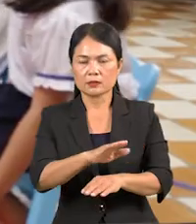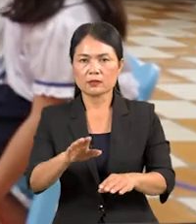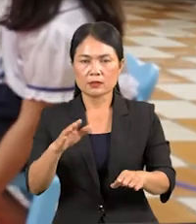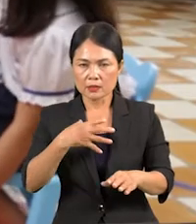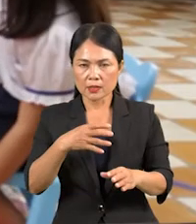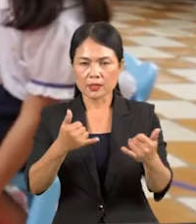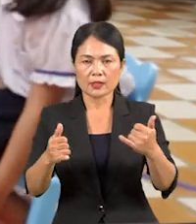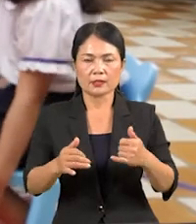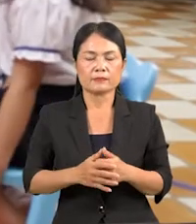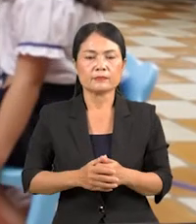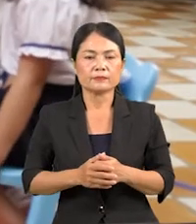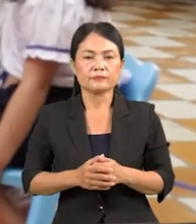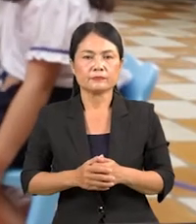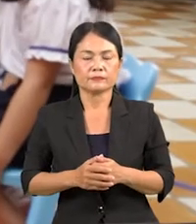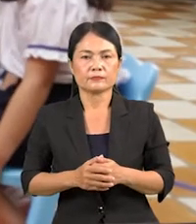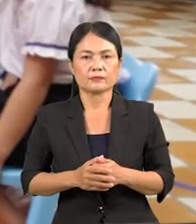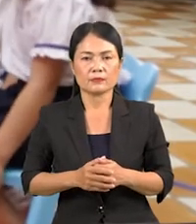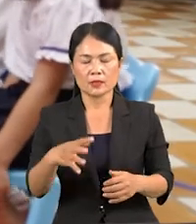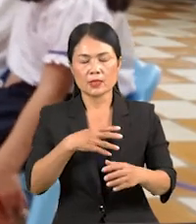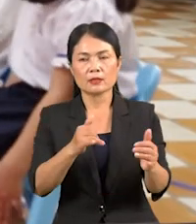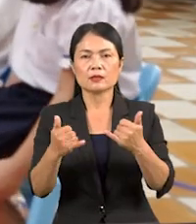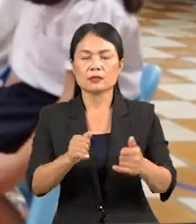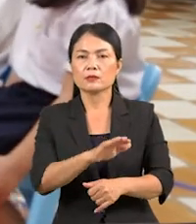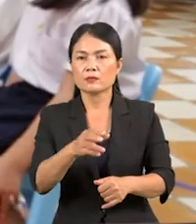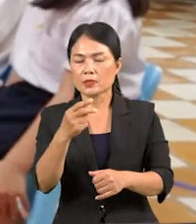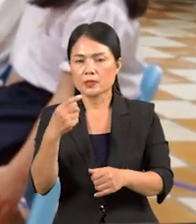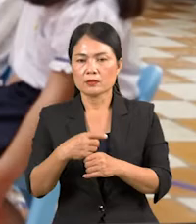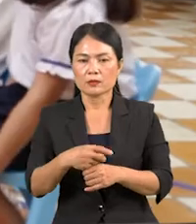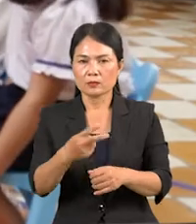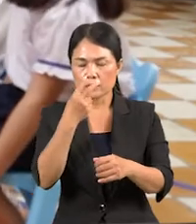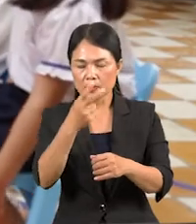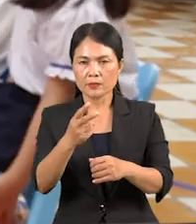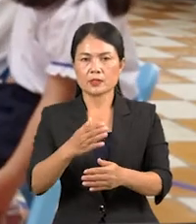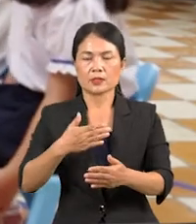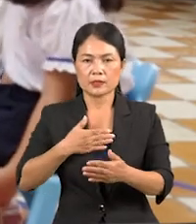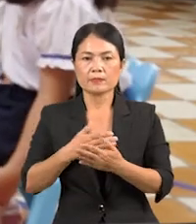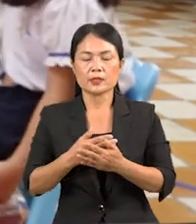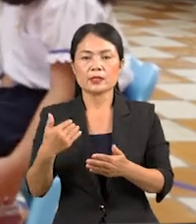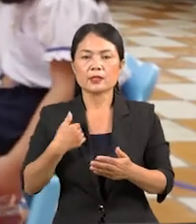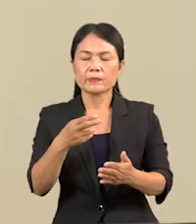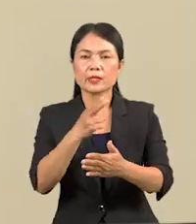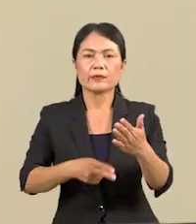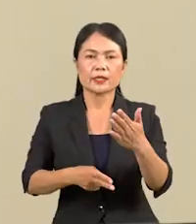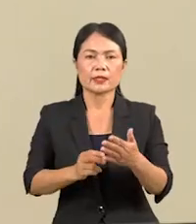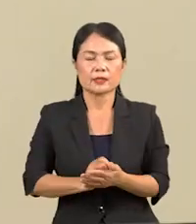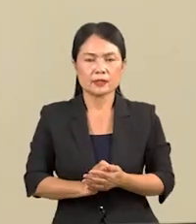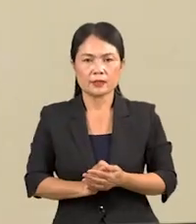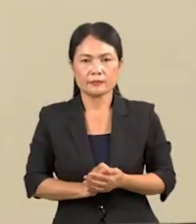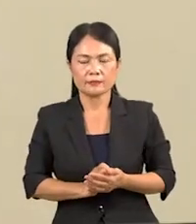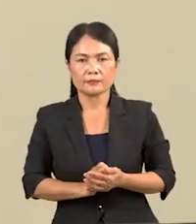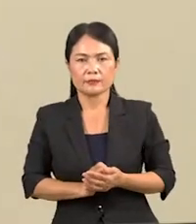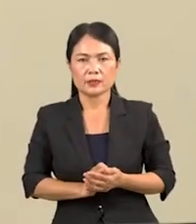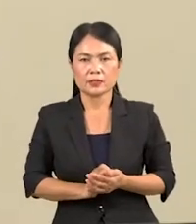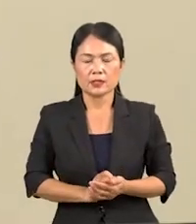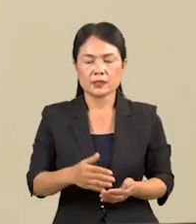ត់ចាបើចង់លេងកូនមើលមកអ្នកគ្រូណាកូនឃើញទេអ្នកគ្រូមានអ្វីកូន